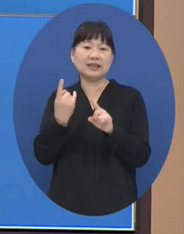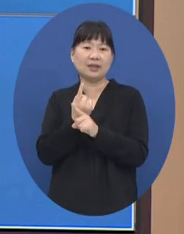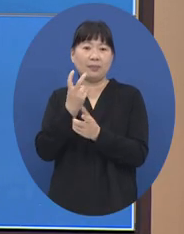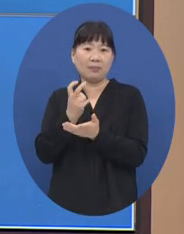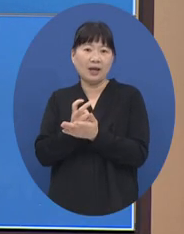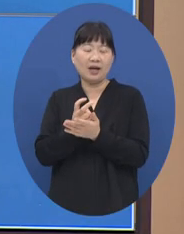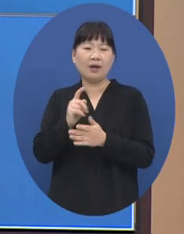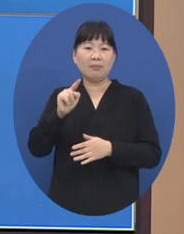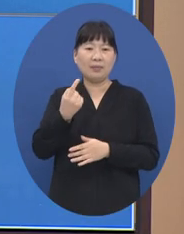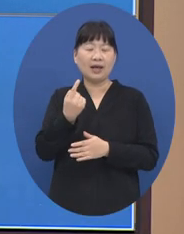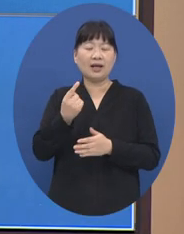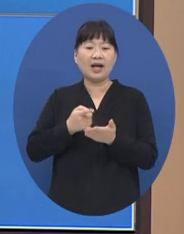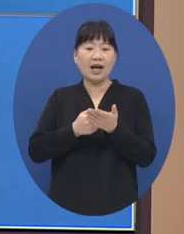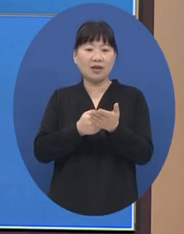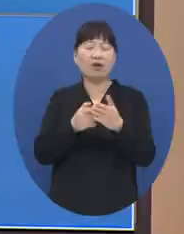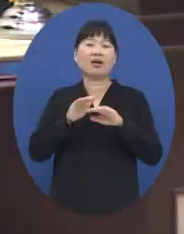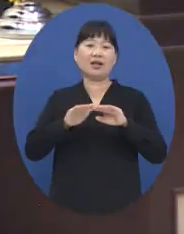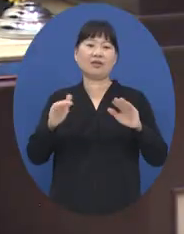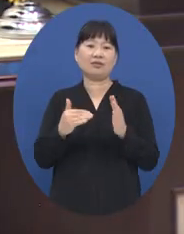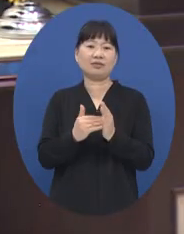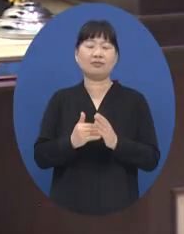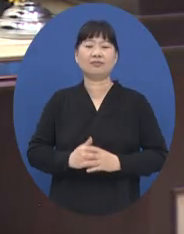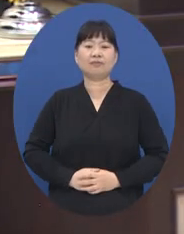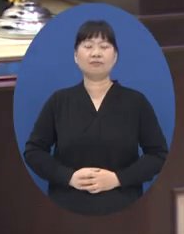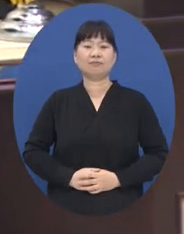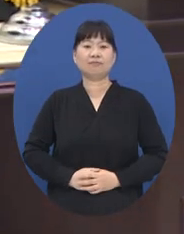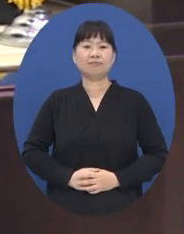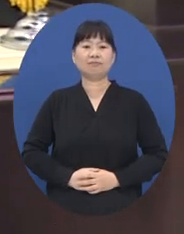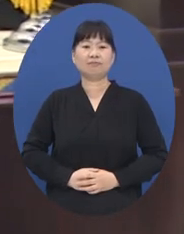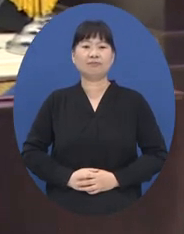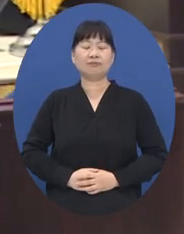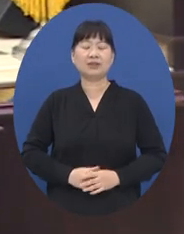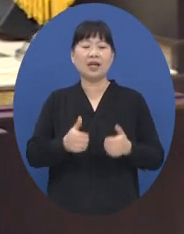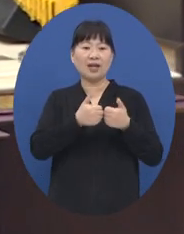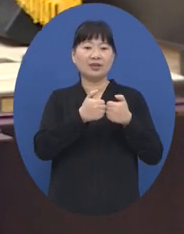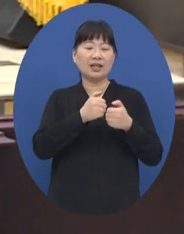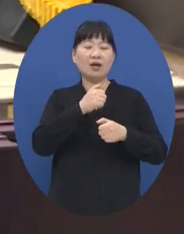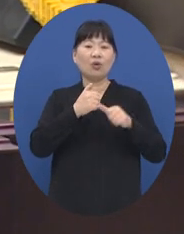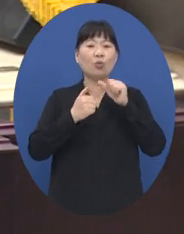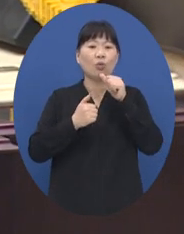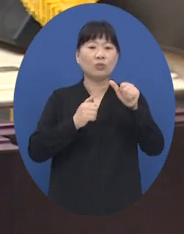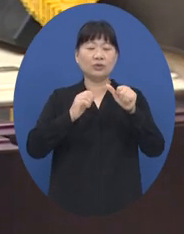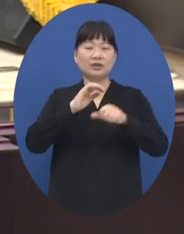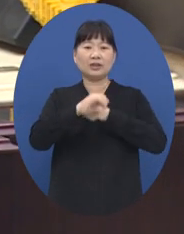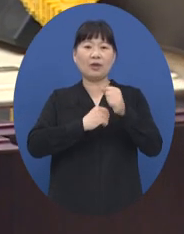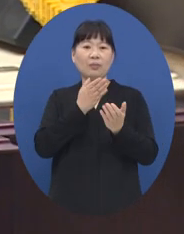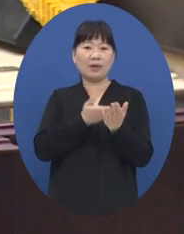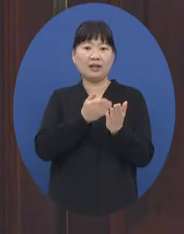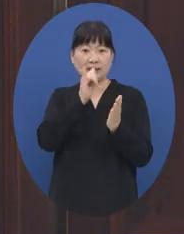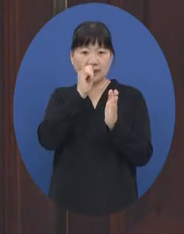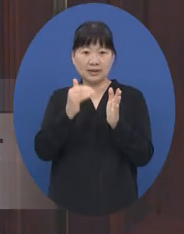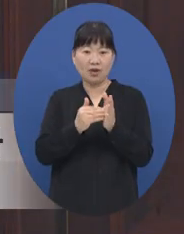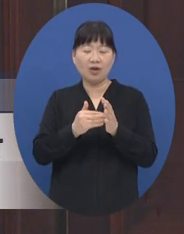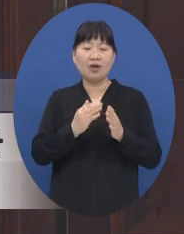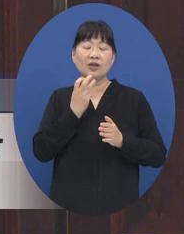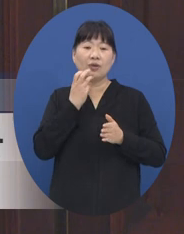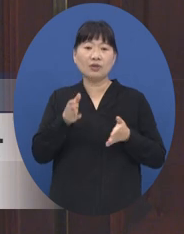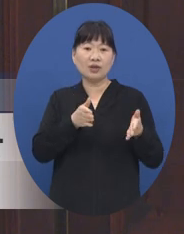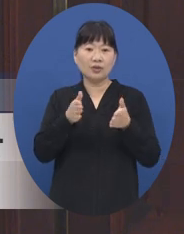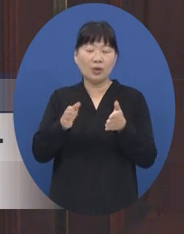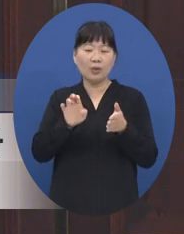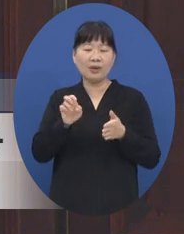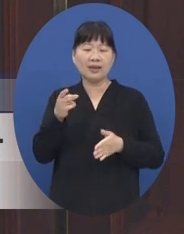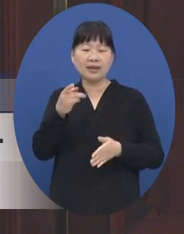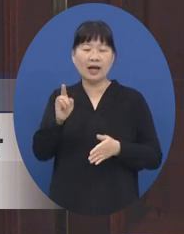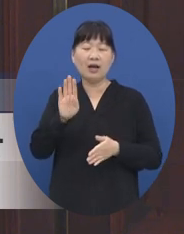총 100여 개 안건이 차기 됐습니다 경기도 정에 관한 의원들의 오븐 잘 발언도 진행됐습니다 경기도가 메타